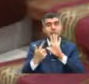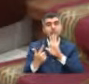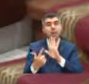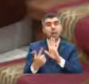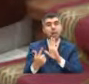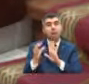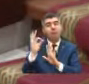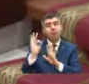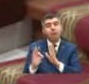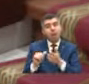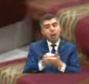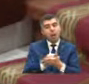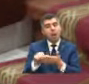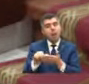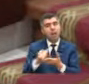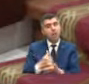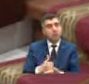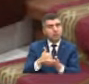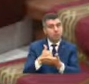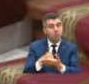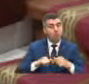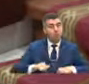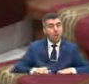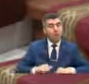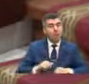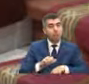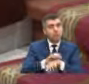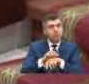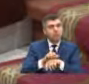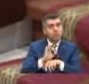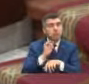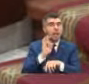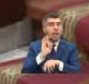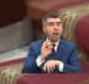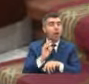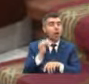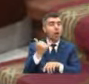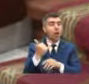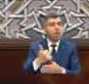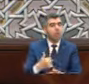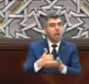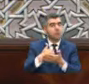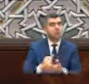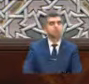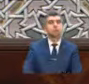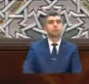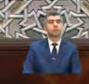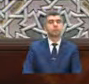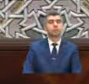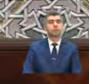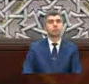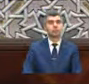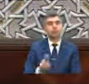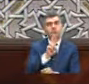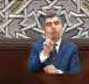مجلس الجماعة وعندنا وزارة الداخلية، خصهم يعطيو سميتو ديالو باش نكملوا هذه المشاريع. شكرا السيد الرئيس. تعقيب السيد